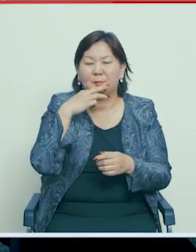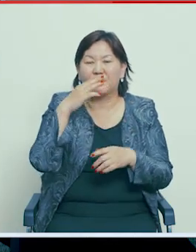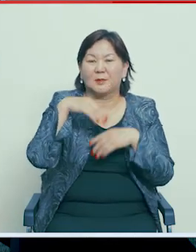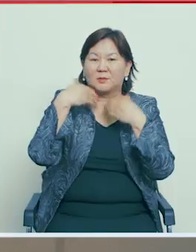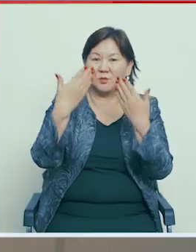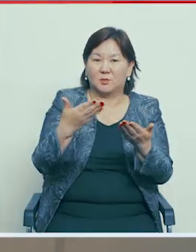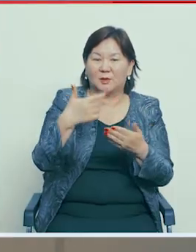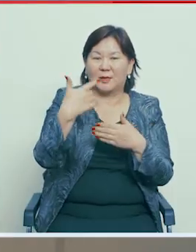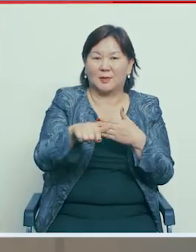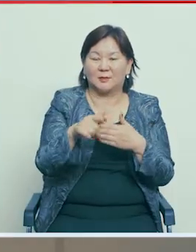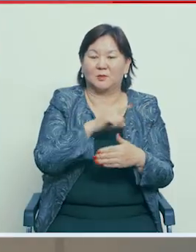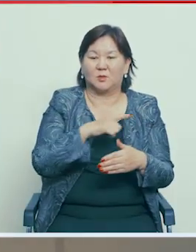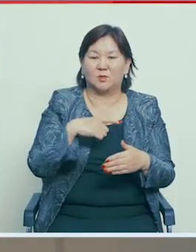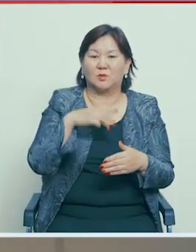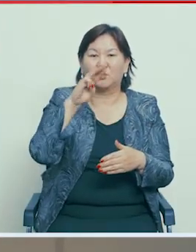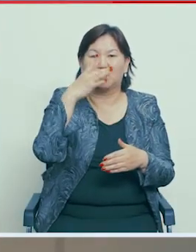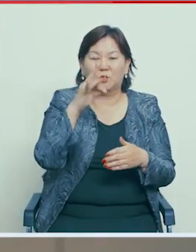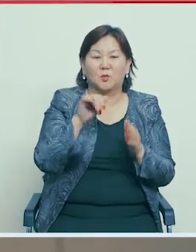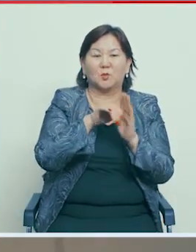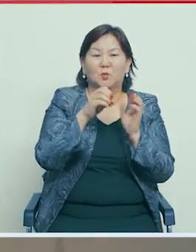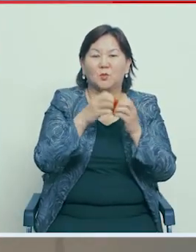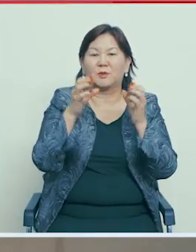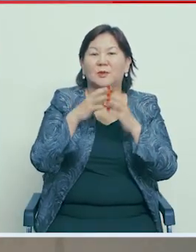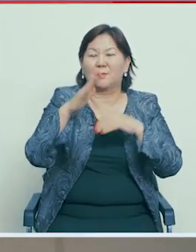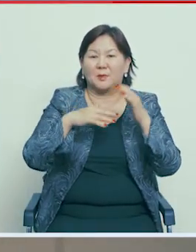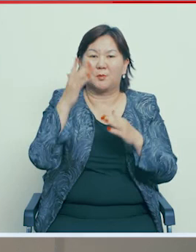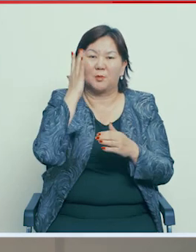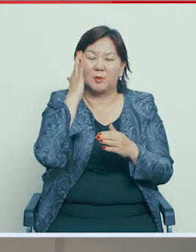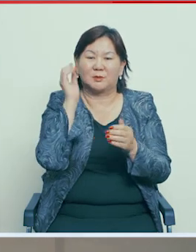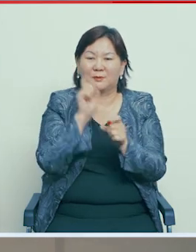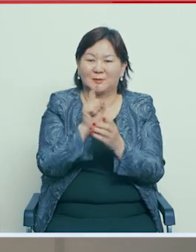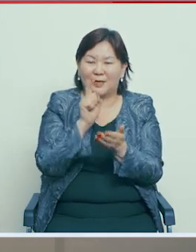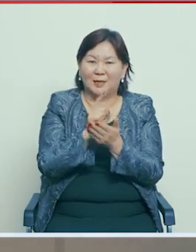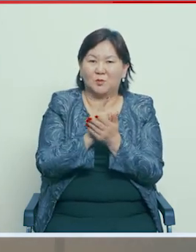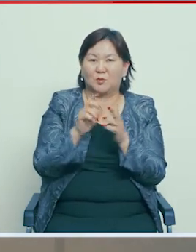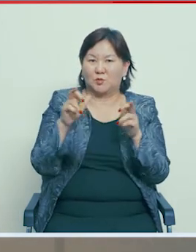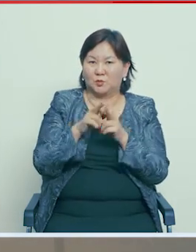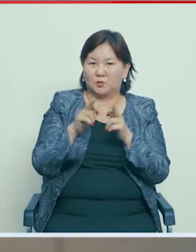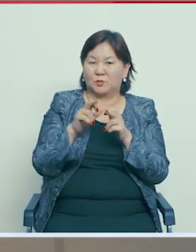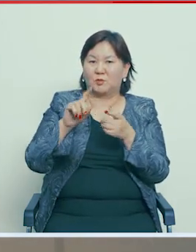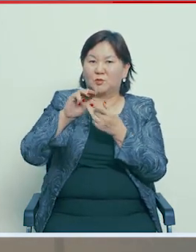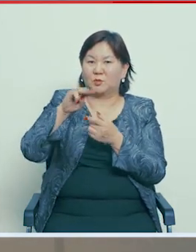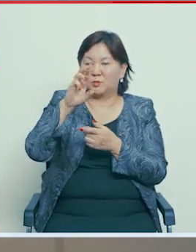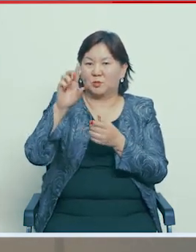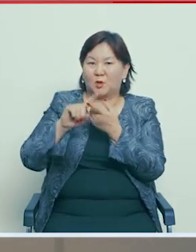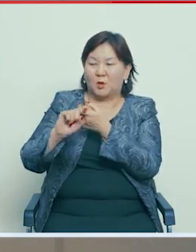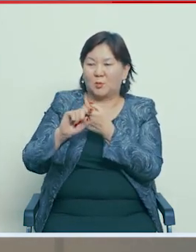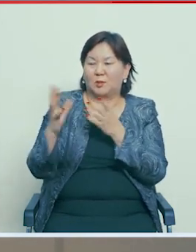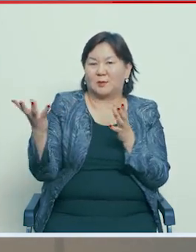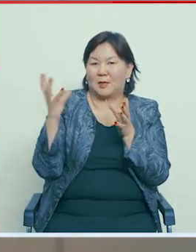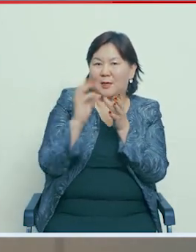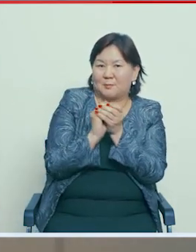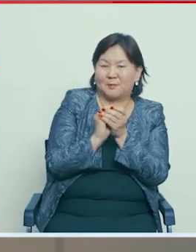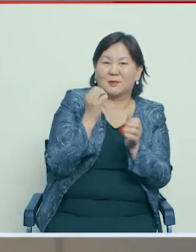гадна төр нь өөрөө бүтээн байгуулалт хийх, бодлого боловсруулахдаа заавалчгүй хөгжлийн бэрхшээлтэй иргэдийн холбоодуудтай хамтарч ажиллах, саналын